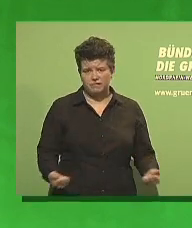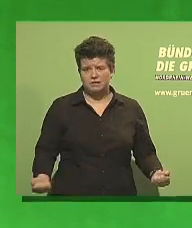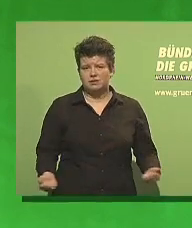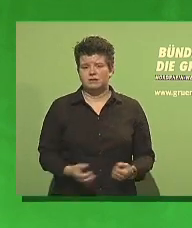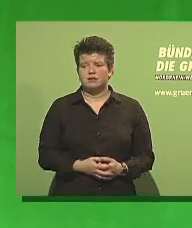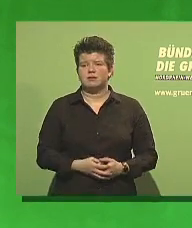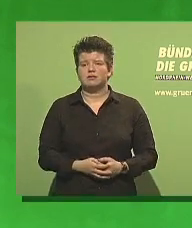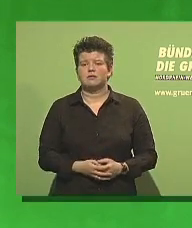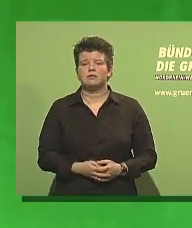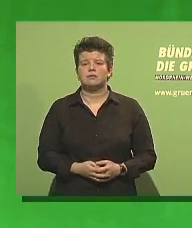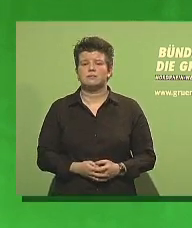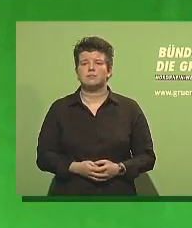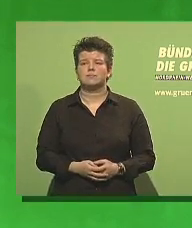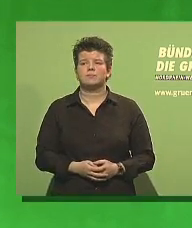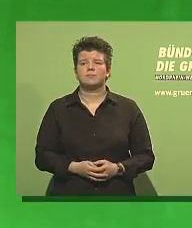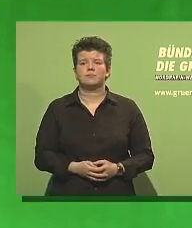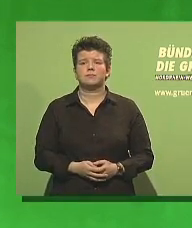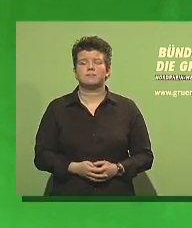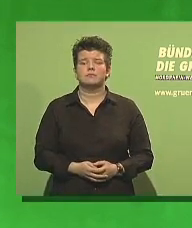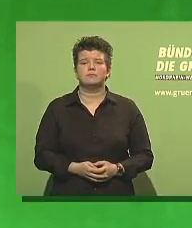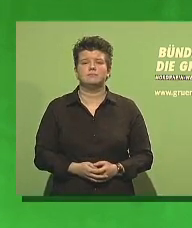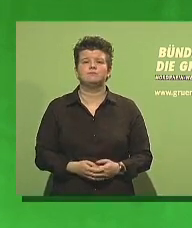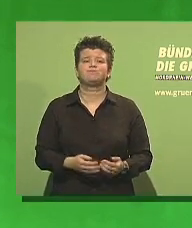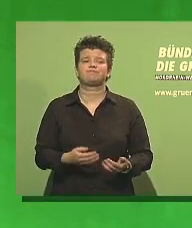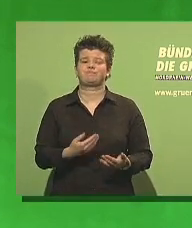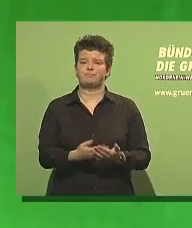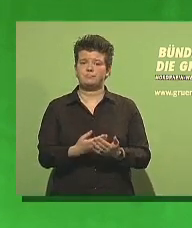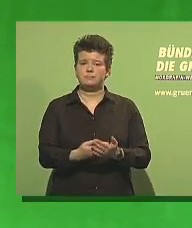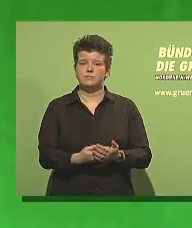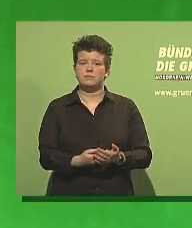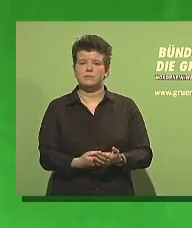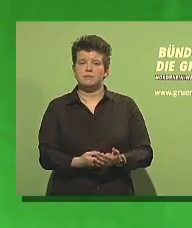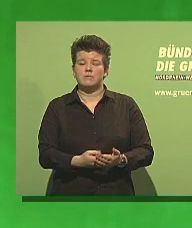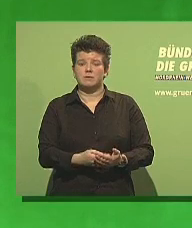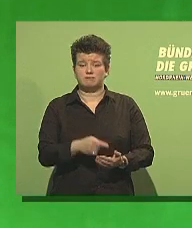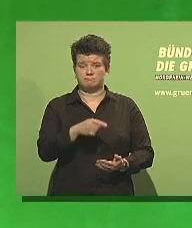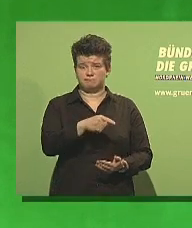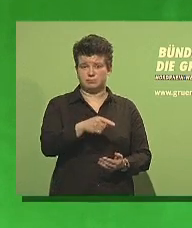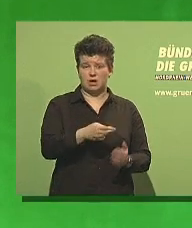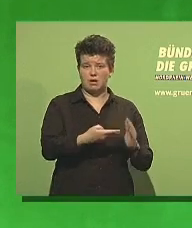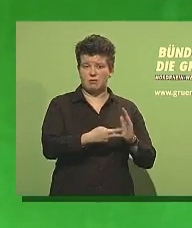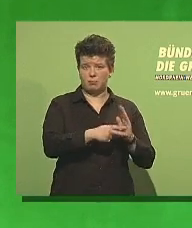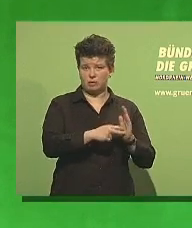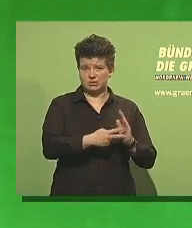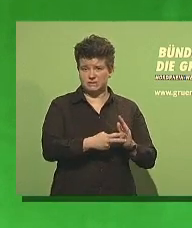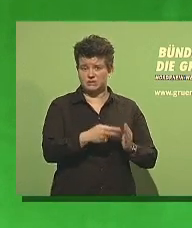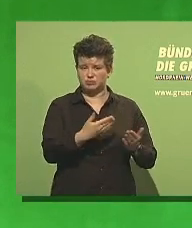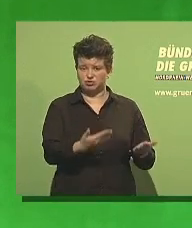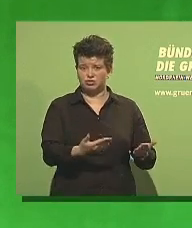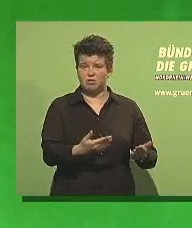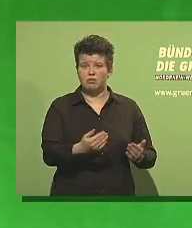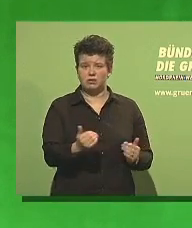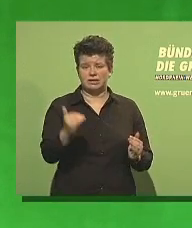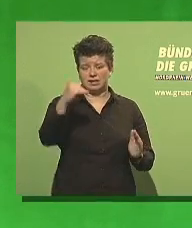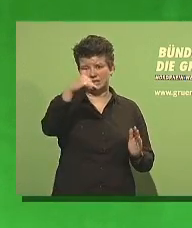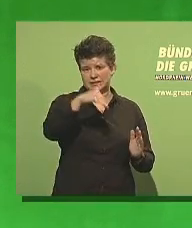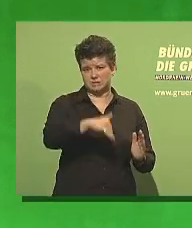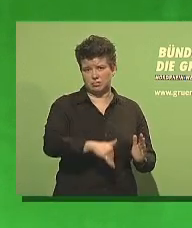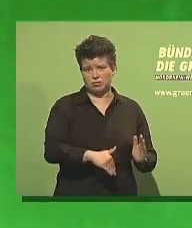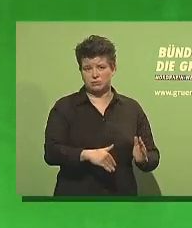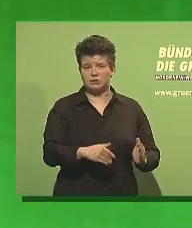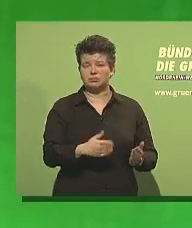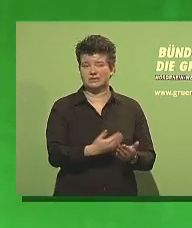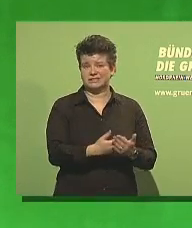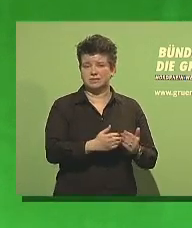Konjunkturprogramme ausbalanciert wird, die führt in die Rezession, und die Rezession lässt die Schulden wachsen